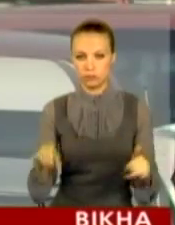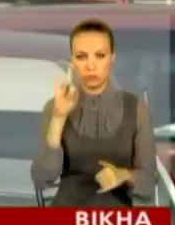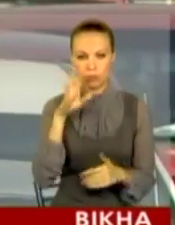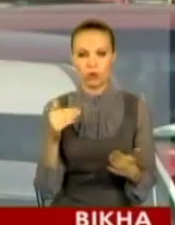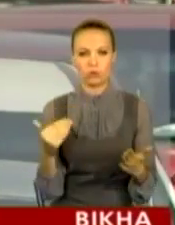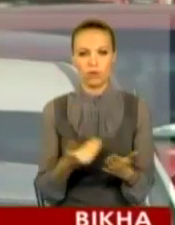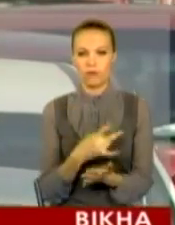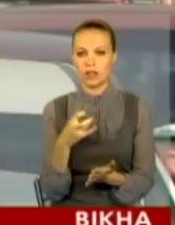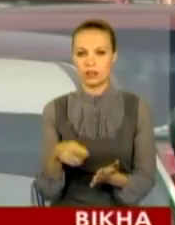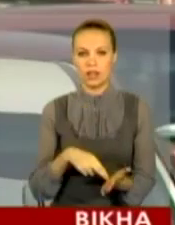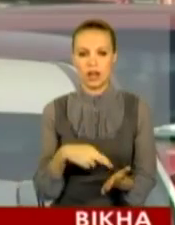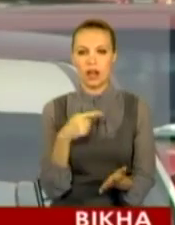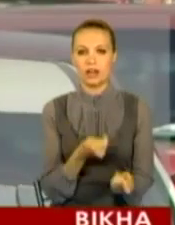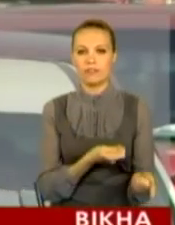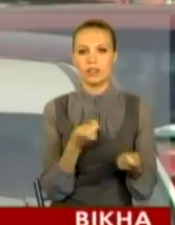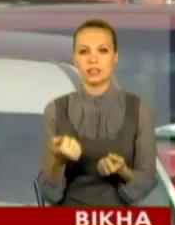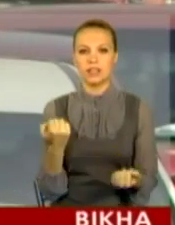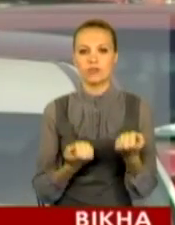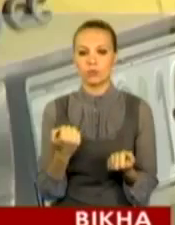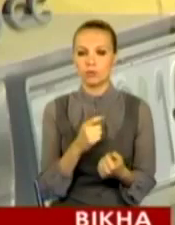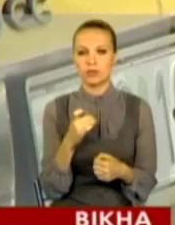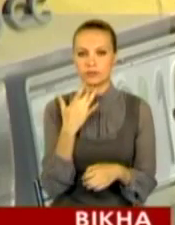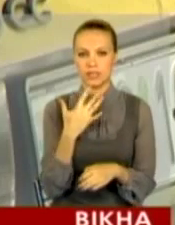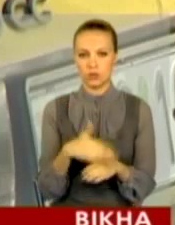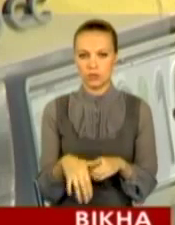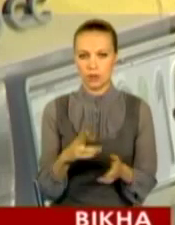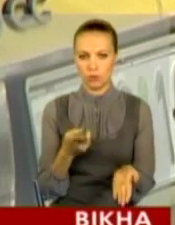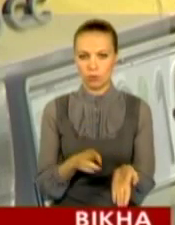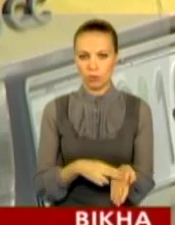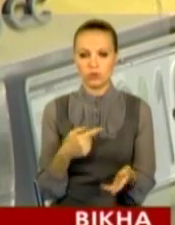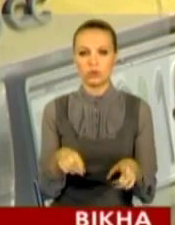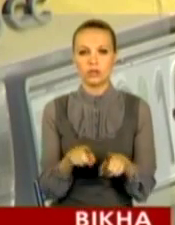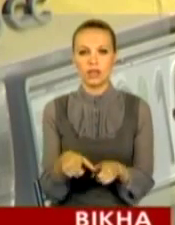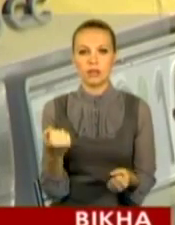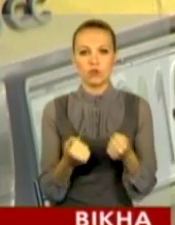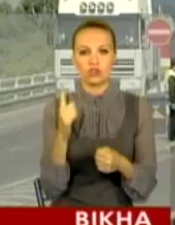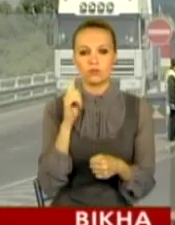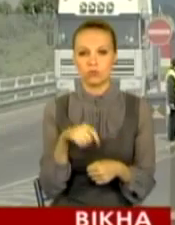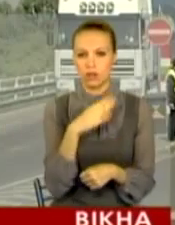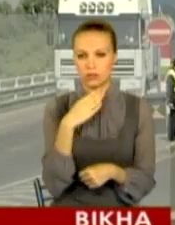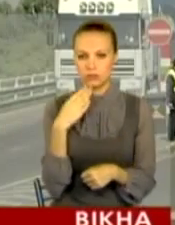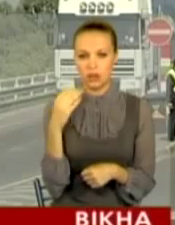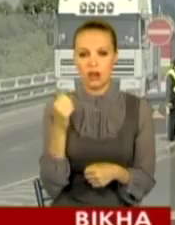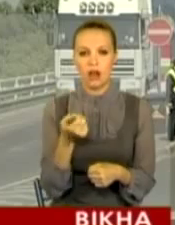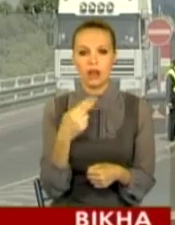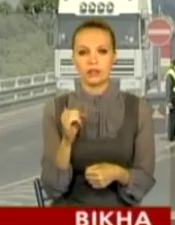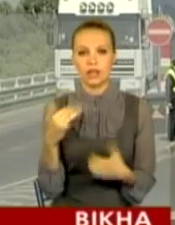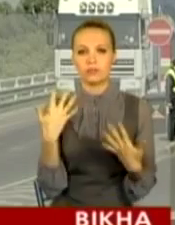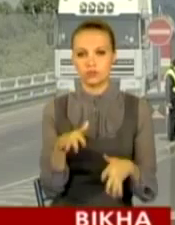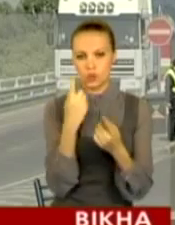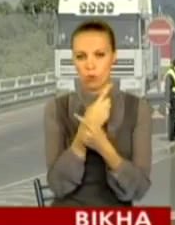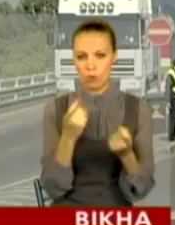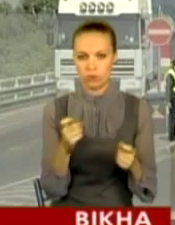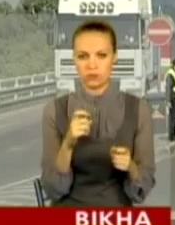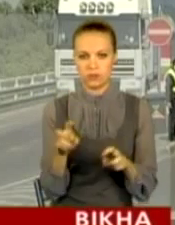популярності нова нелегальна схема ввезення автомобілів із іноземною пропискою. Таких машин в Україні тисячі, а даївці вже оголосили на